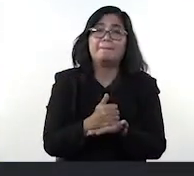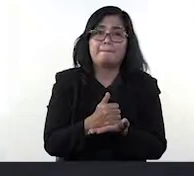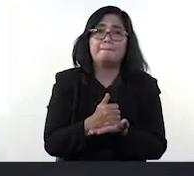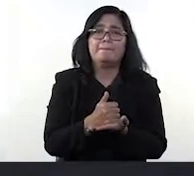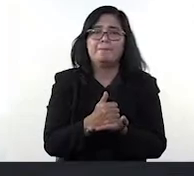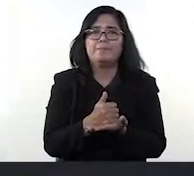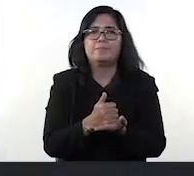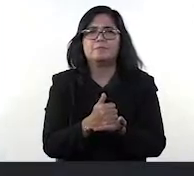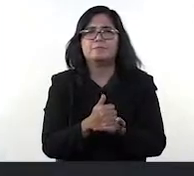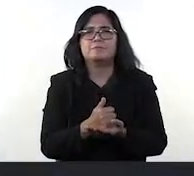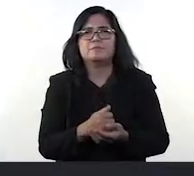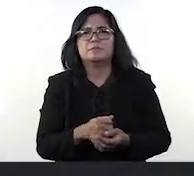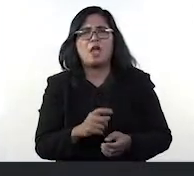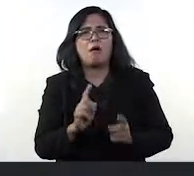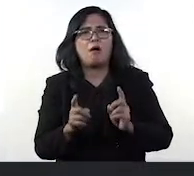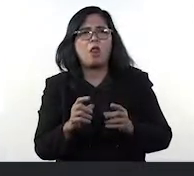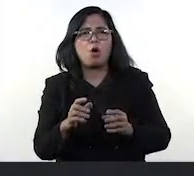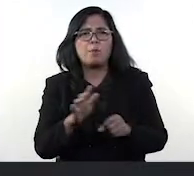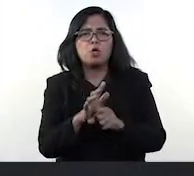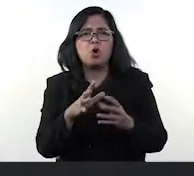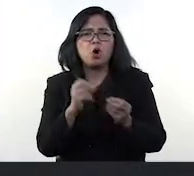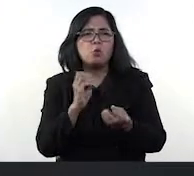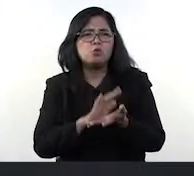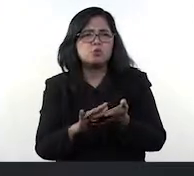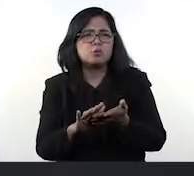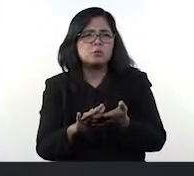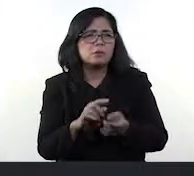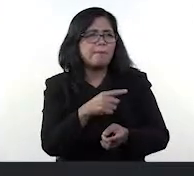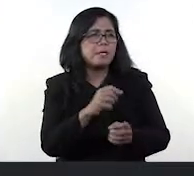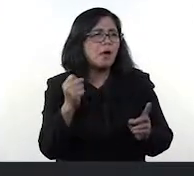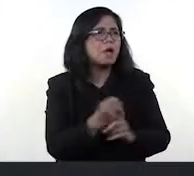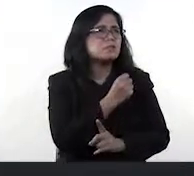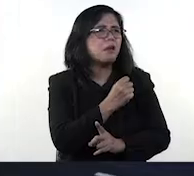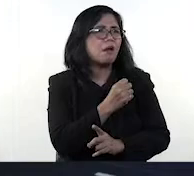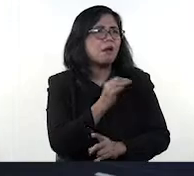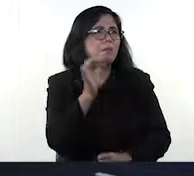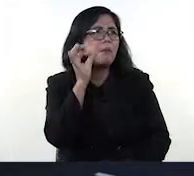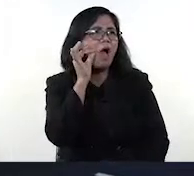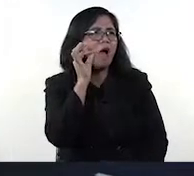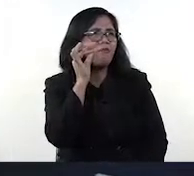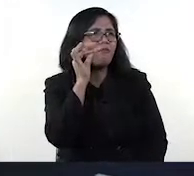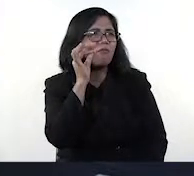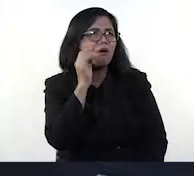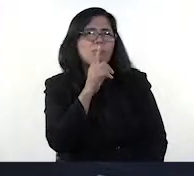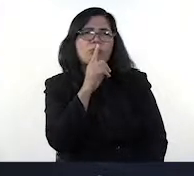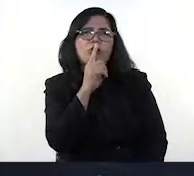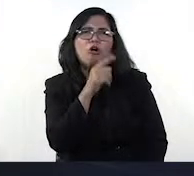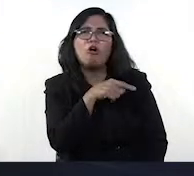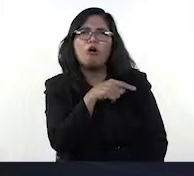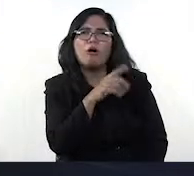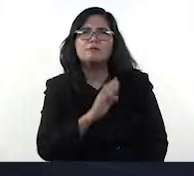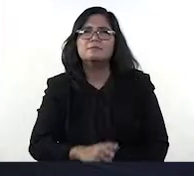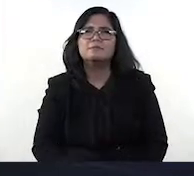Hai saya nggak percaya orang dipenuhi dengan roh kudus orangnya kasar eh sorry Hai